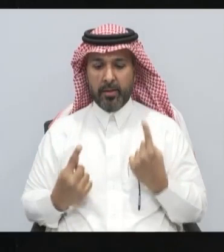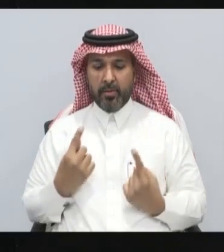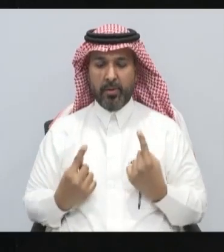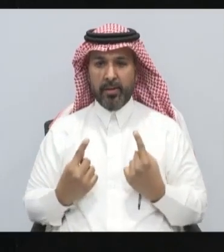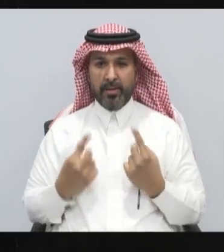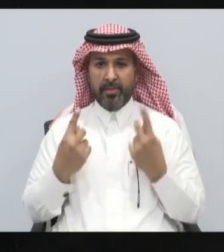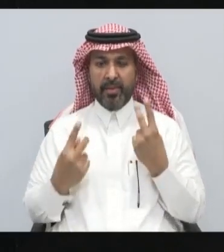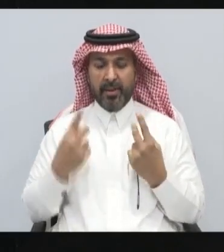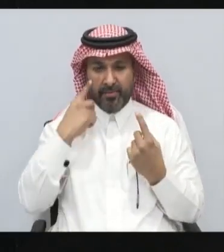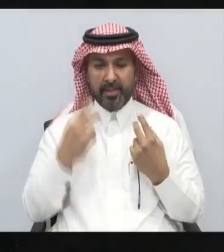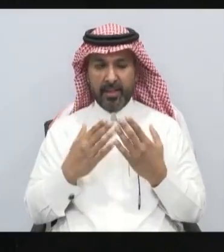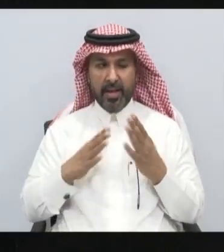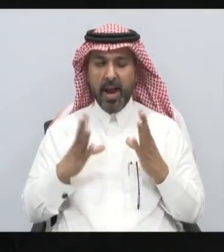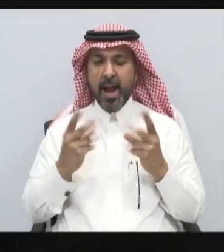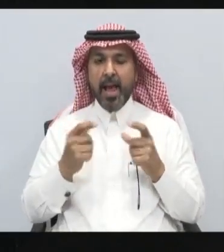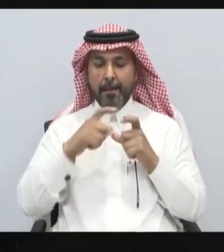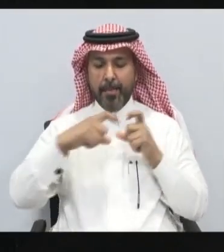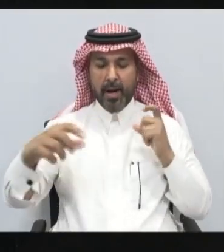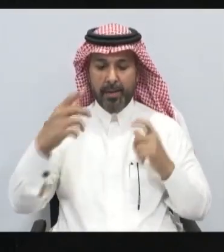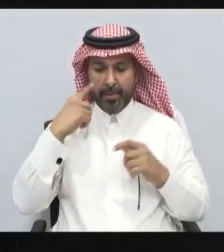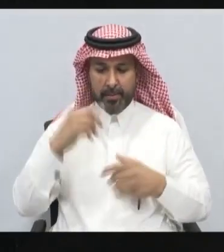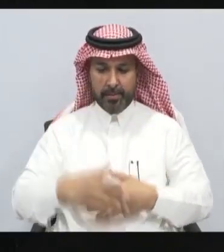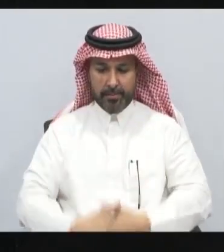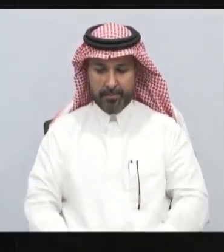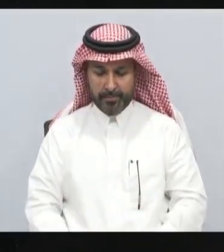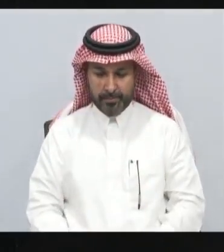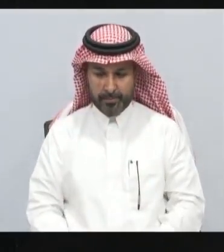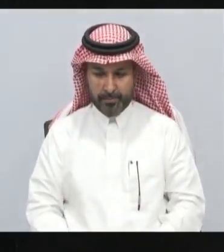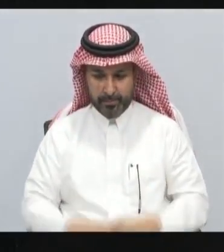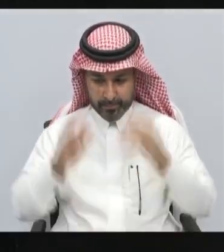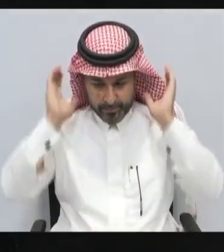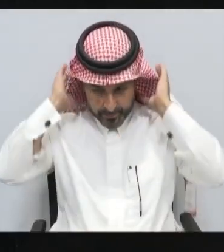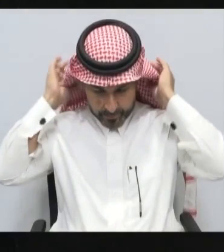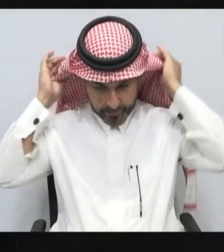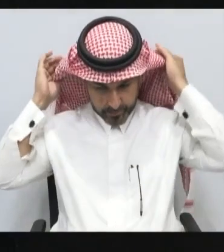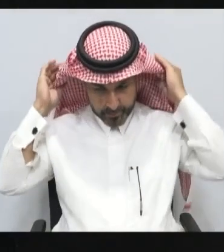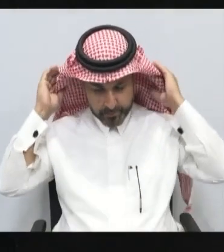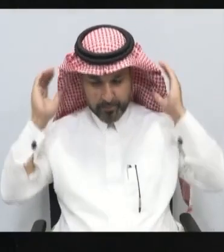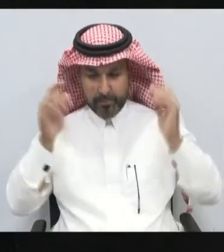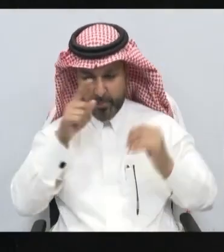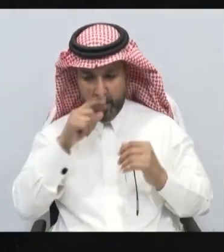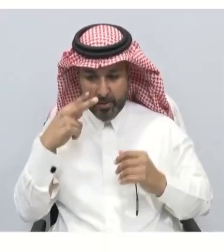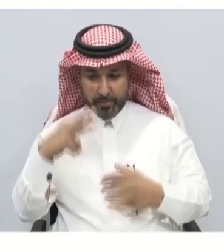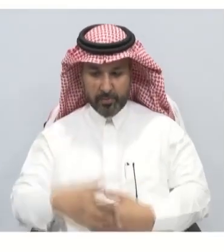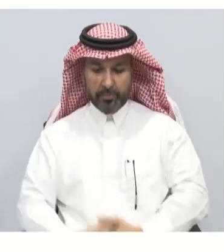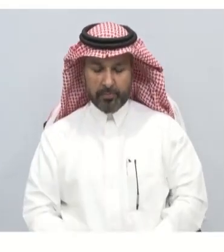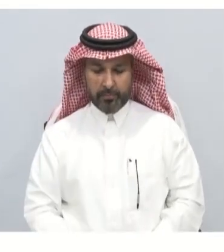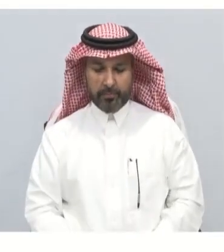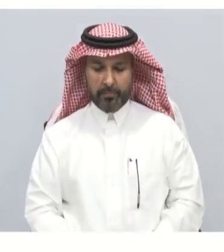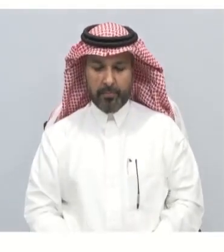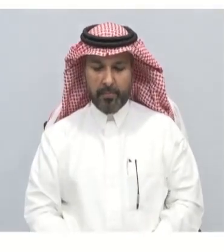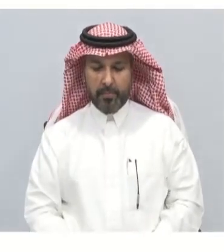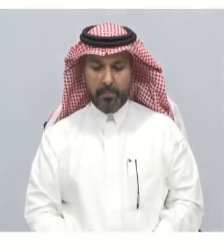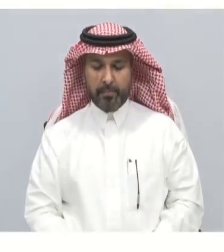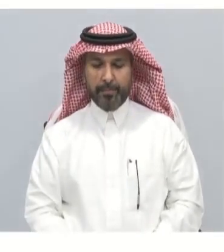فقط فهنا النموذج يعني يسهل علي معرفه ذلك